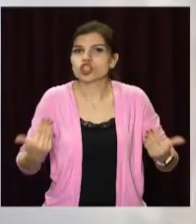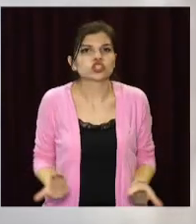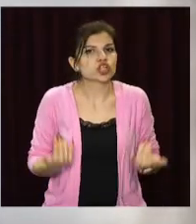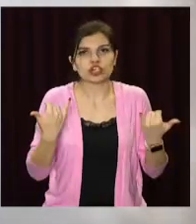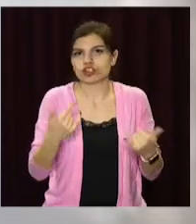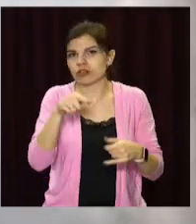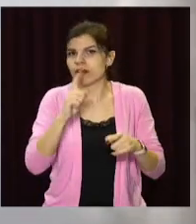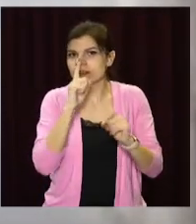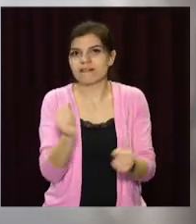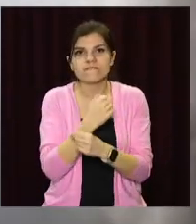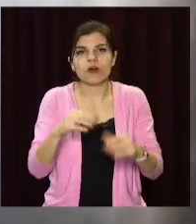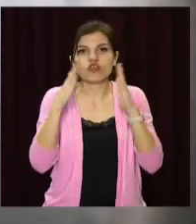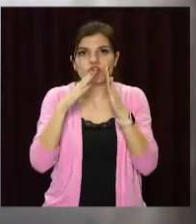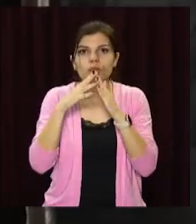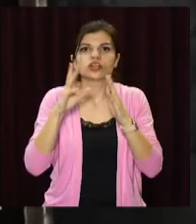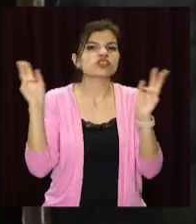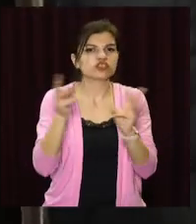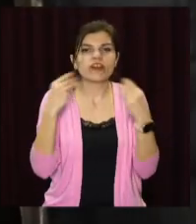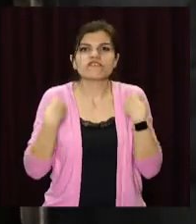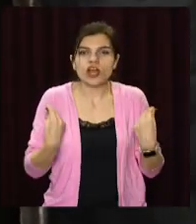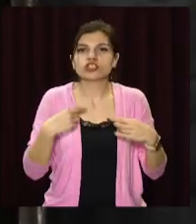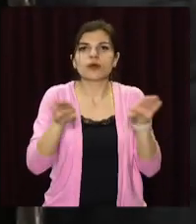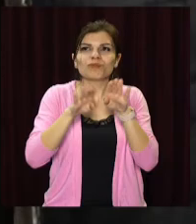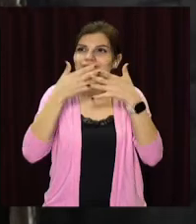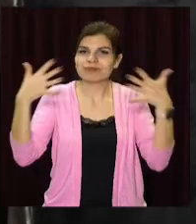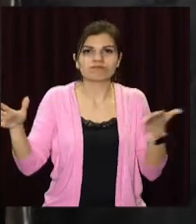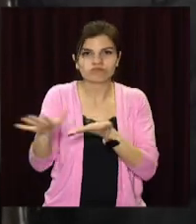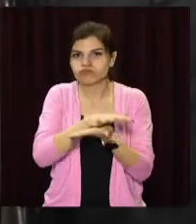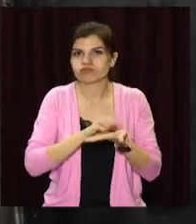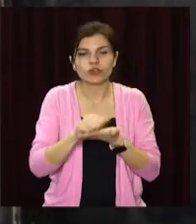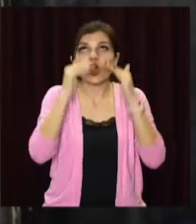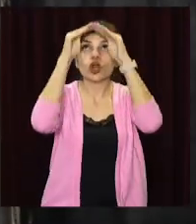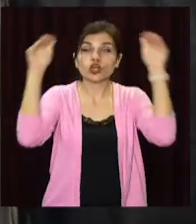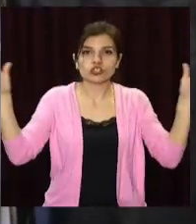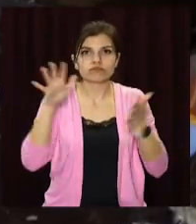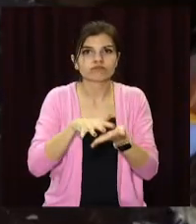для життя. Полум'я знищило речі і меблі, а також пошкодило дах.